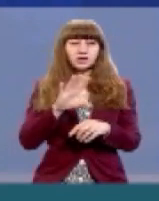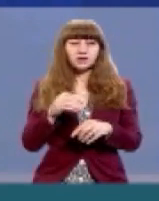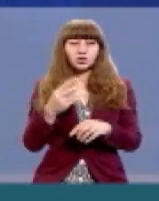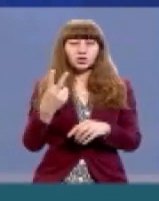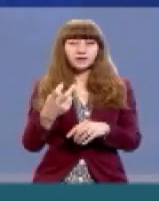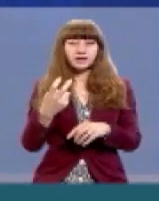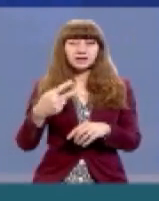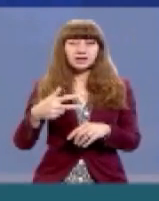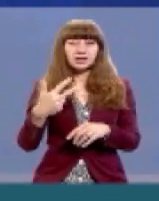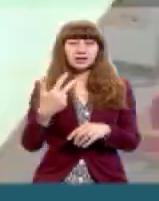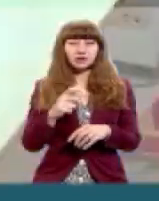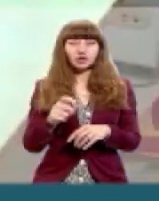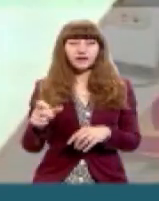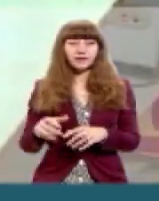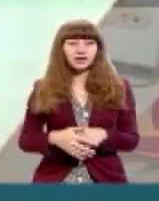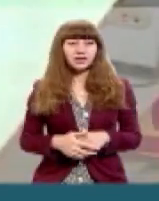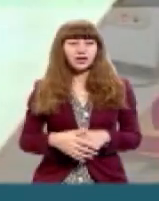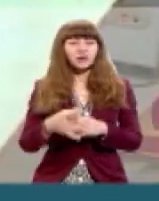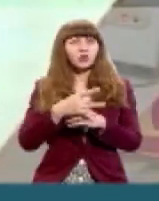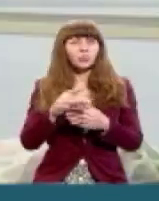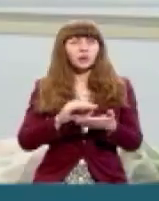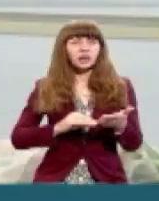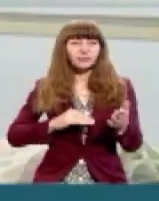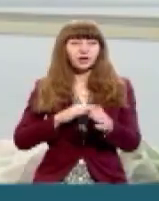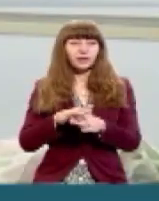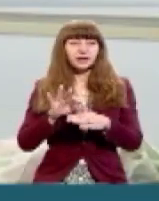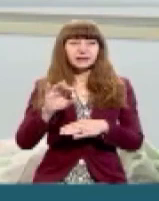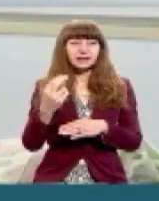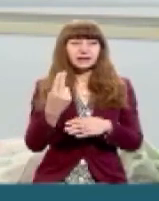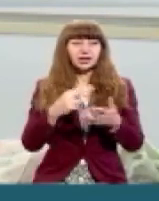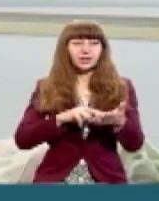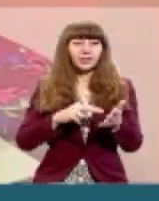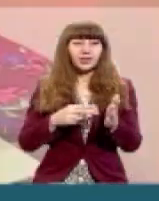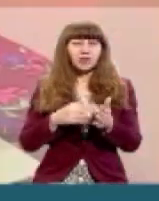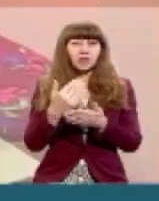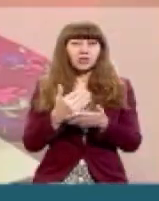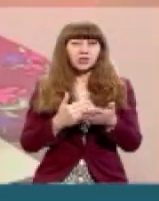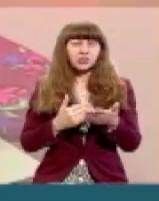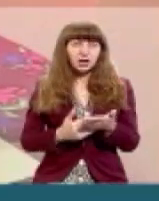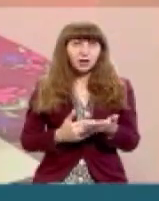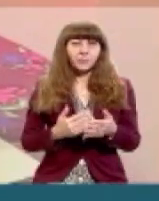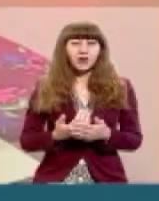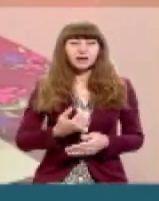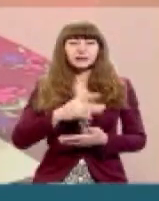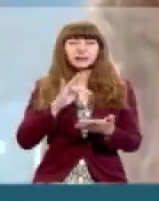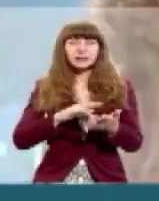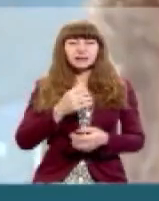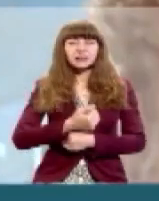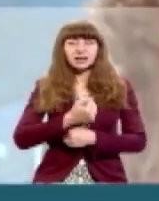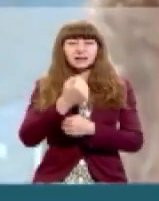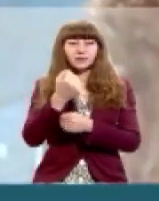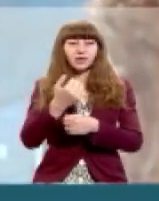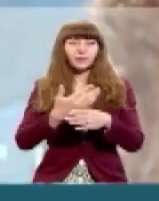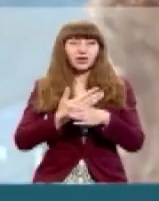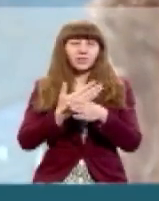более 230 человек. Также в районе продолжается реализация ряда социальных программ. Центр занятости проводит работу по поддержке начинающих